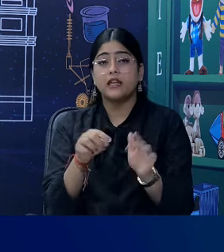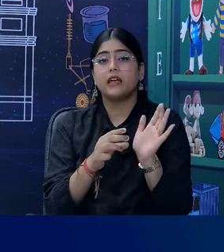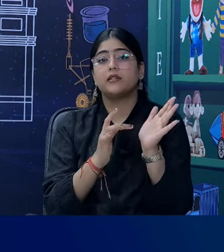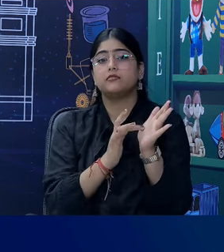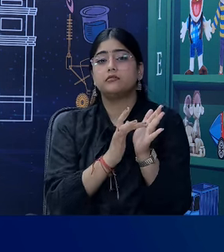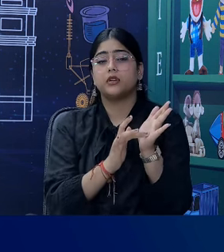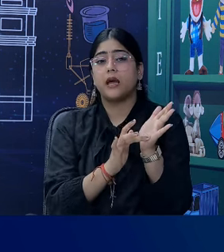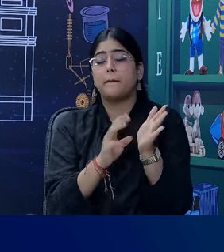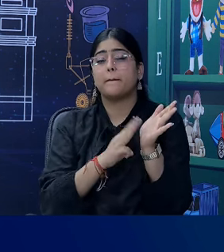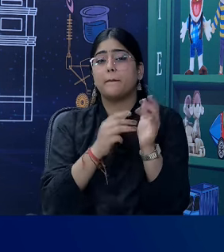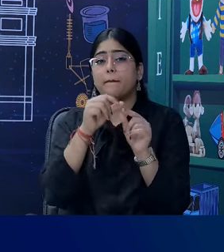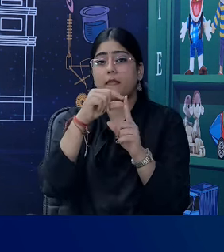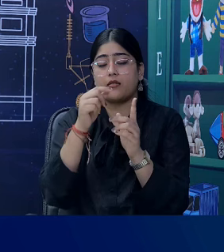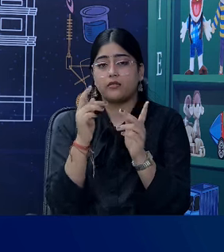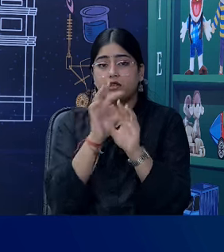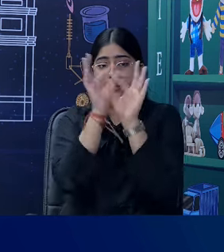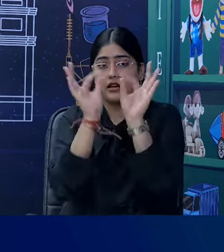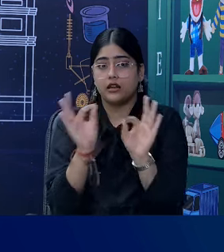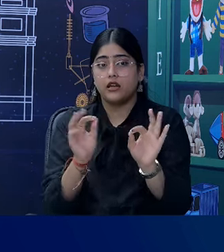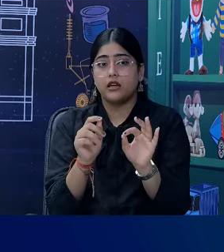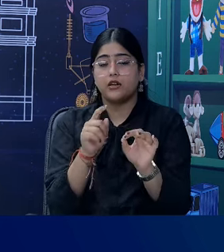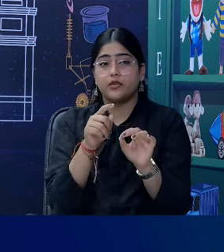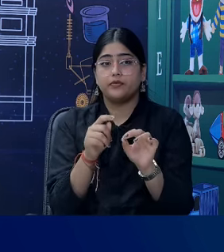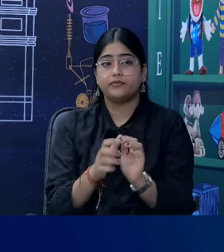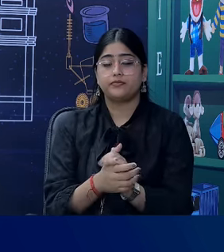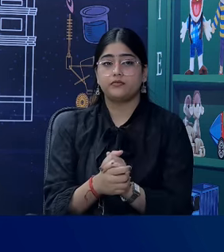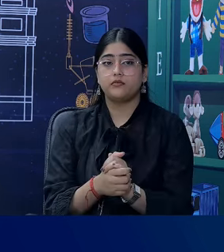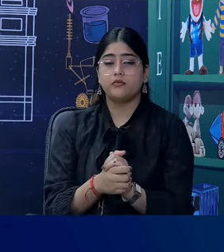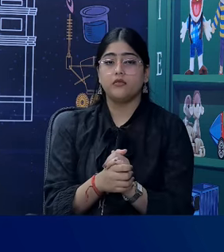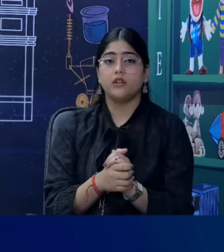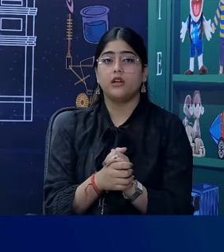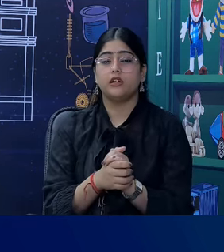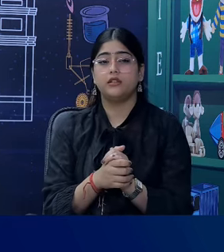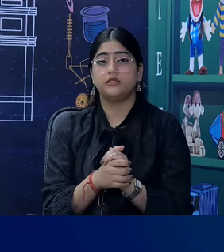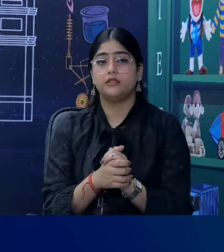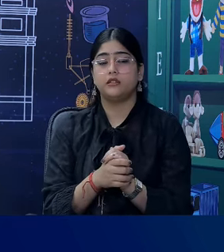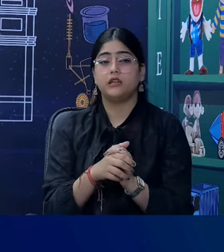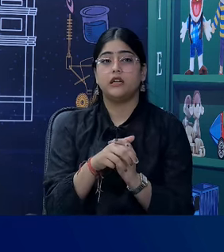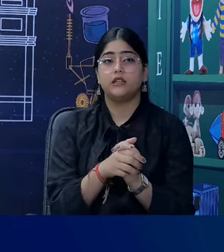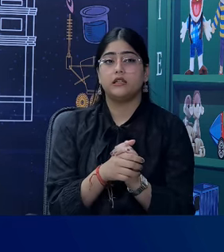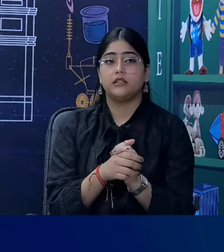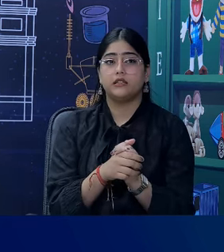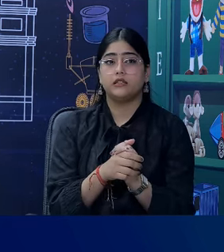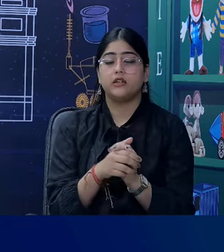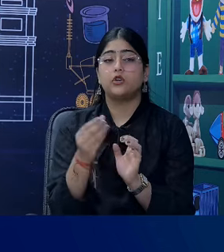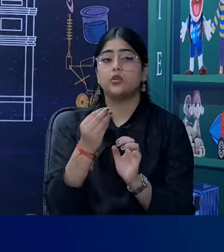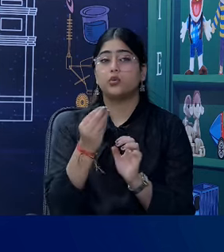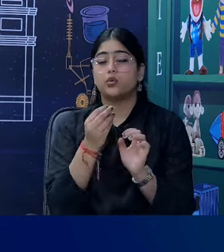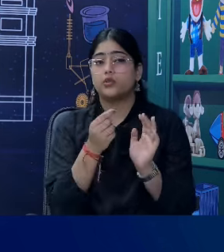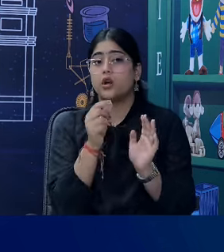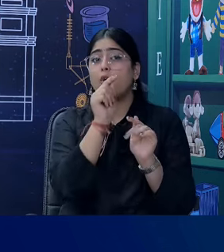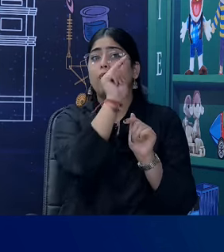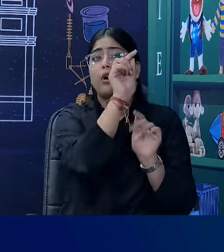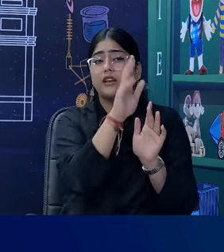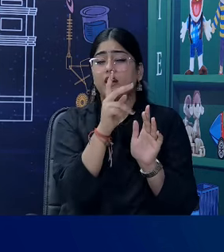तैयार किया गया है इसमें देखिए ऊपर लिखा हुआ है मैप रीजन ऑफ इंडिया अलग-अलग क्षेत्र है इसके और ये एक इंडिकेटर दिया हुआ है जिससे पता चल